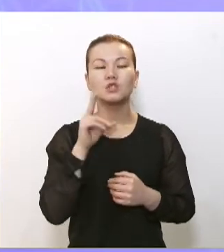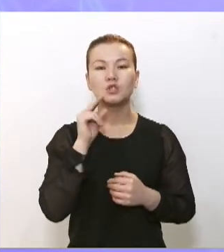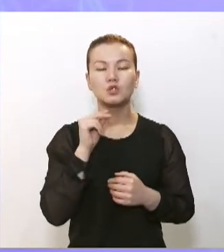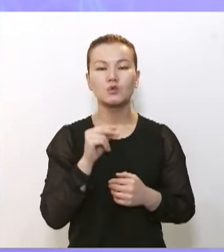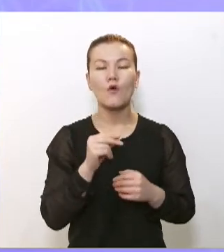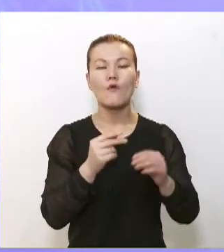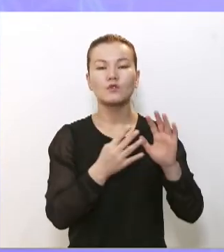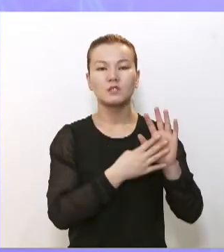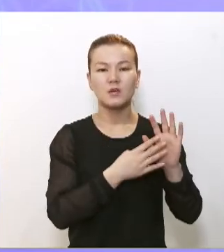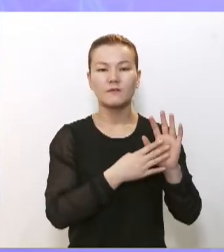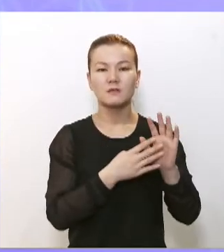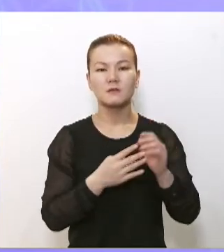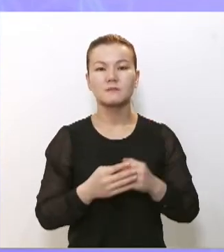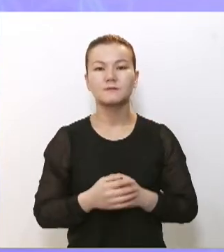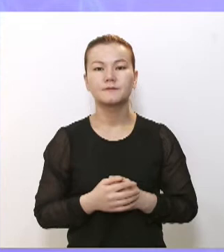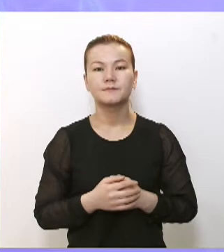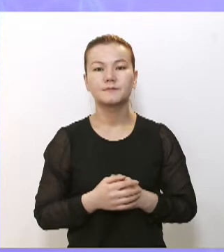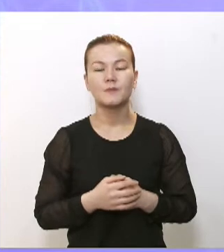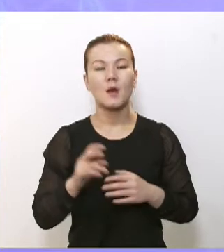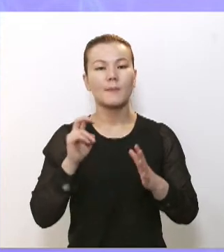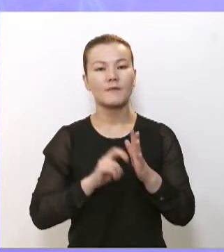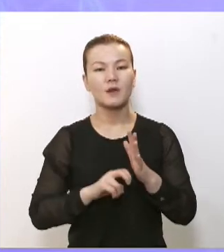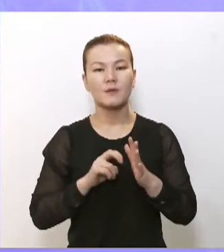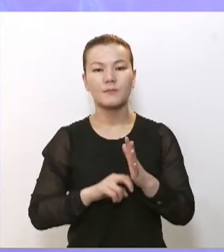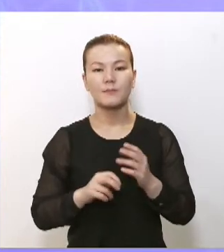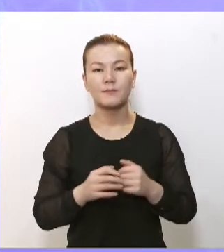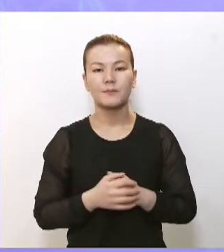частного 9 проверяем